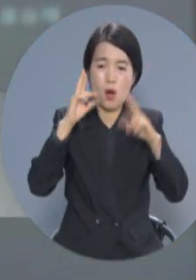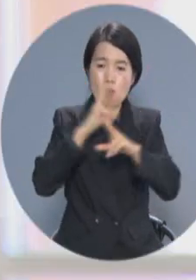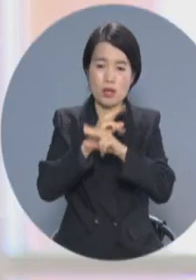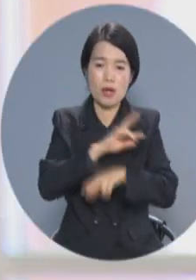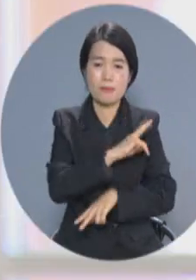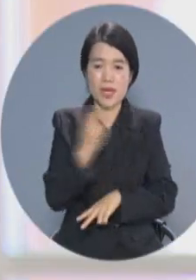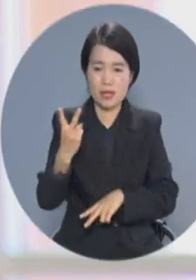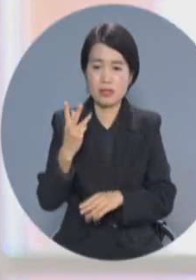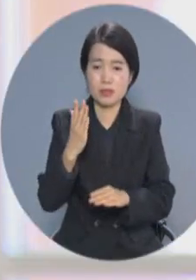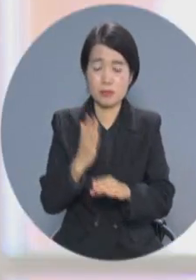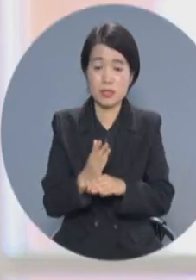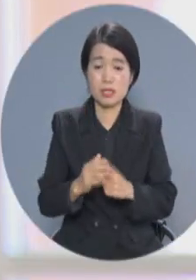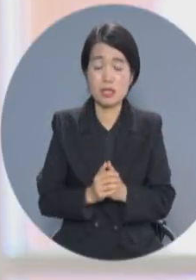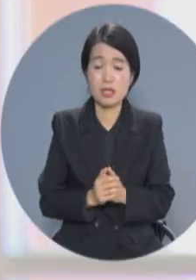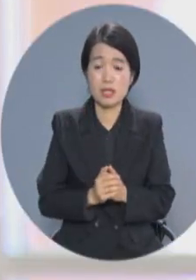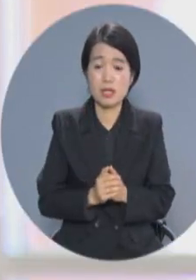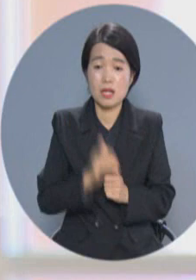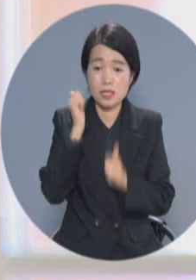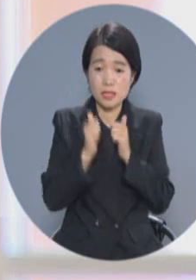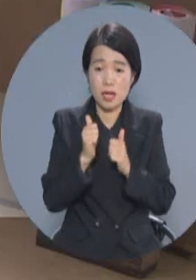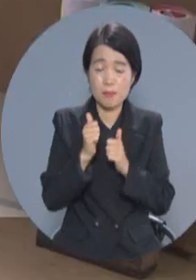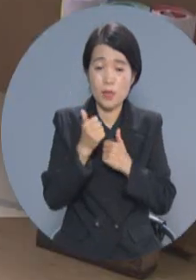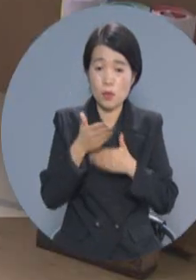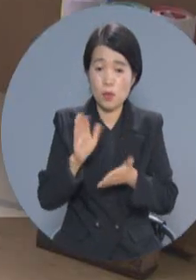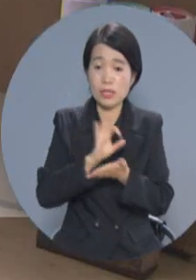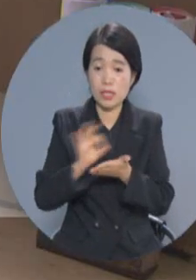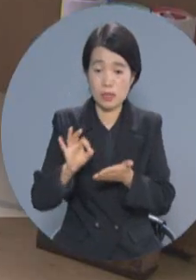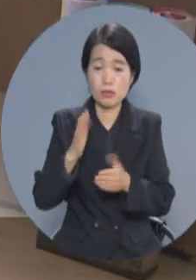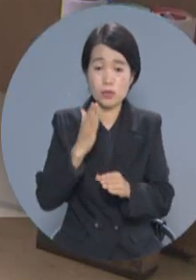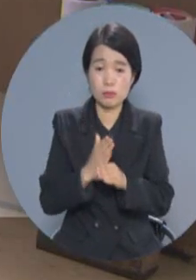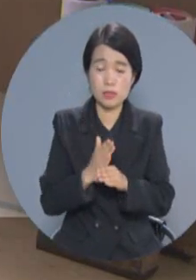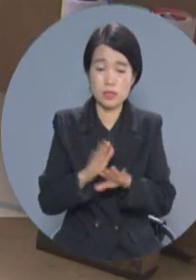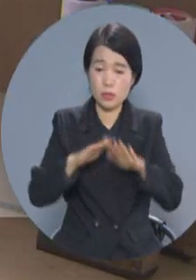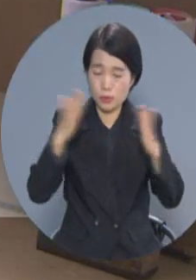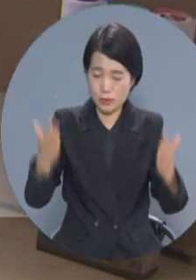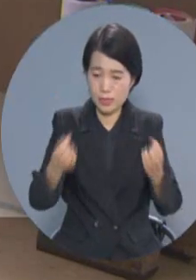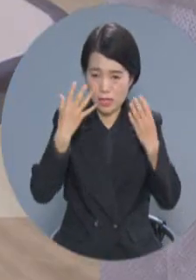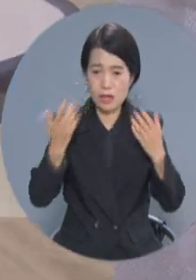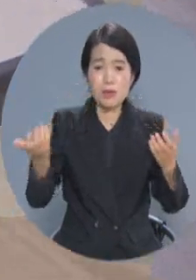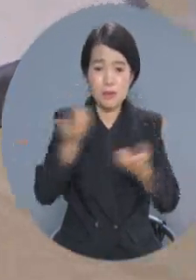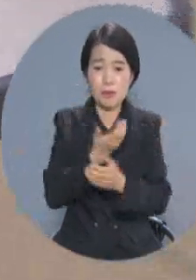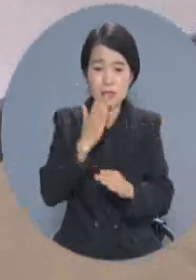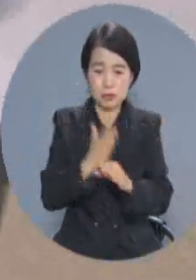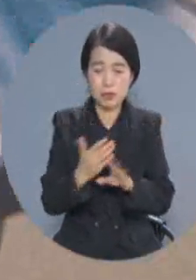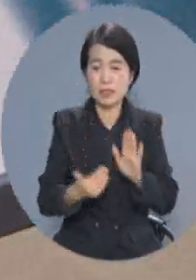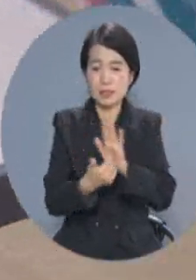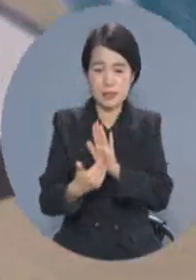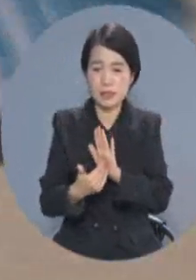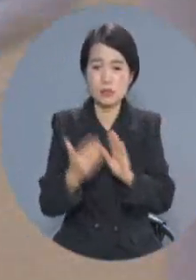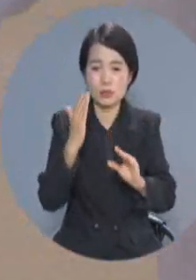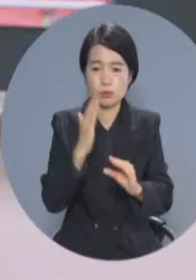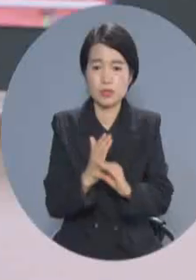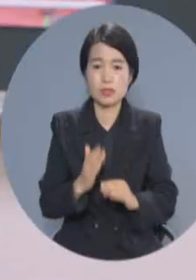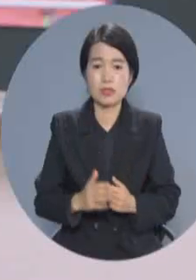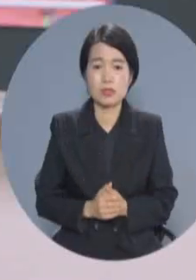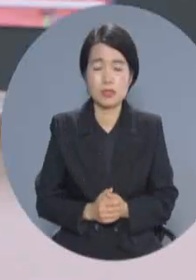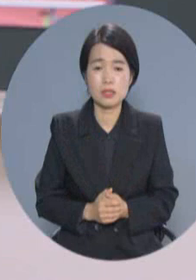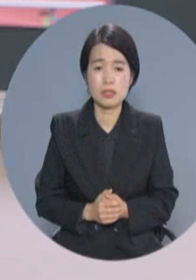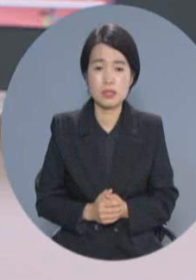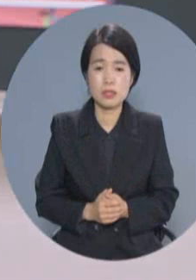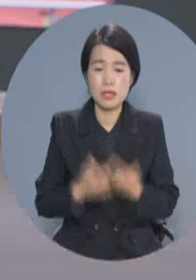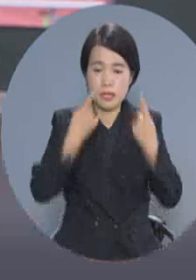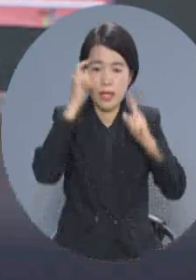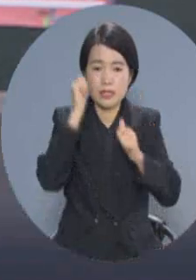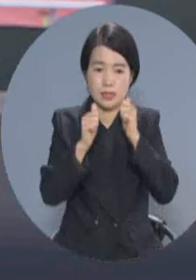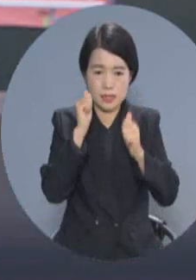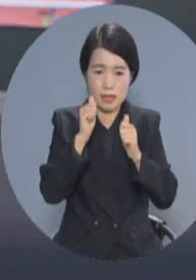때문입니다. 수능 고사장으로 활용되는 각 학교들은 교실 책상을 새롭게 배치하고 방역에 나섰습니다.